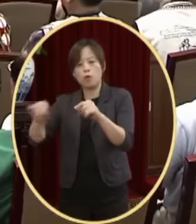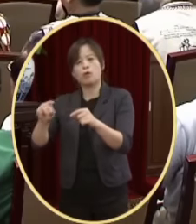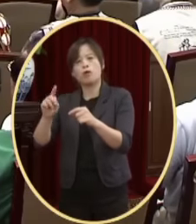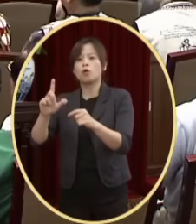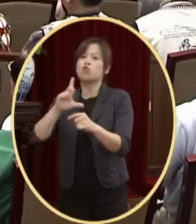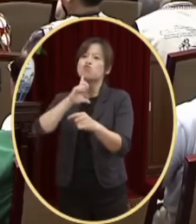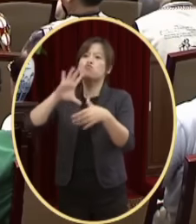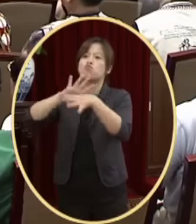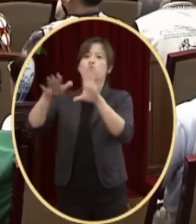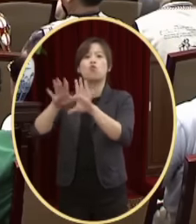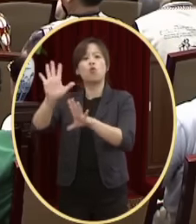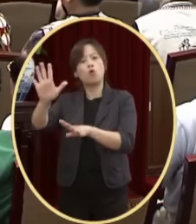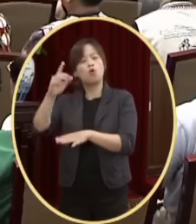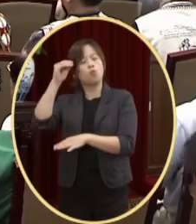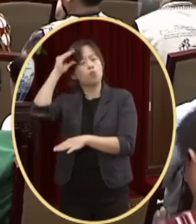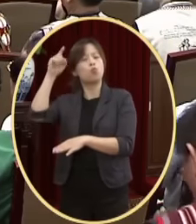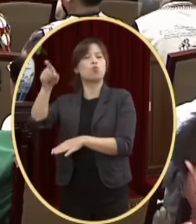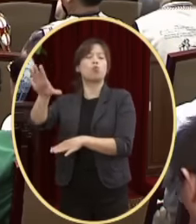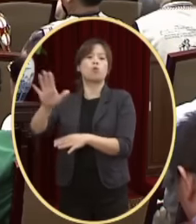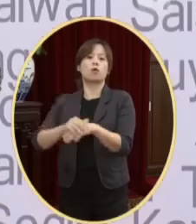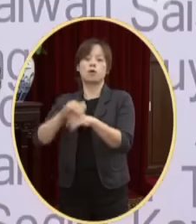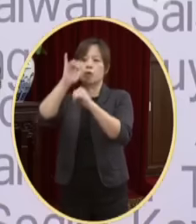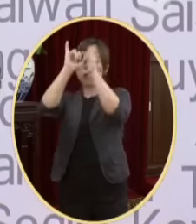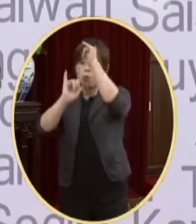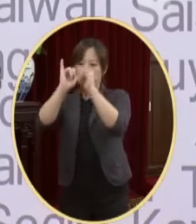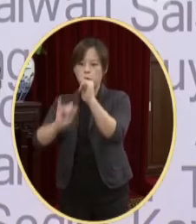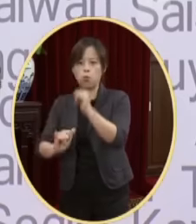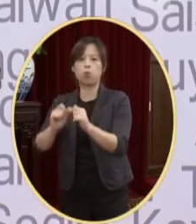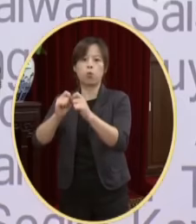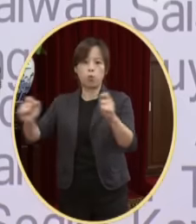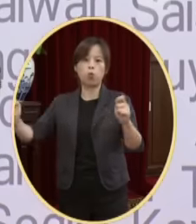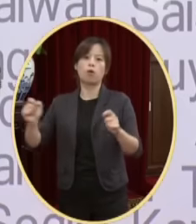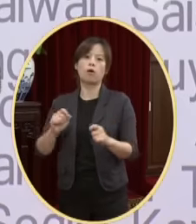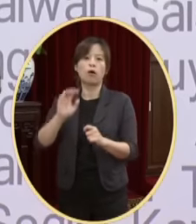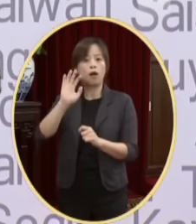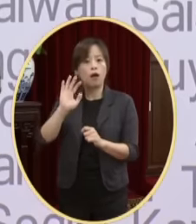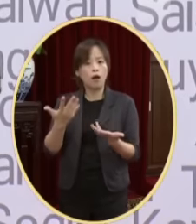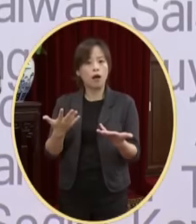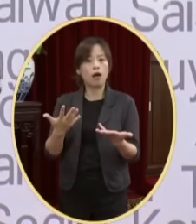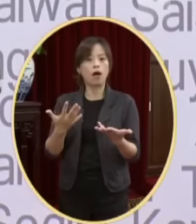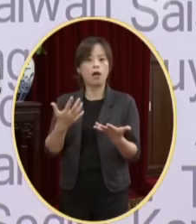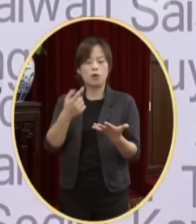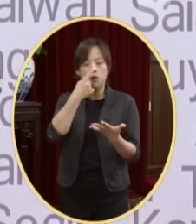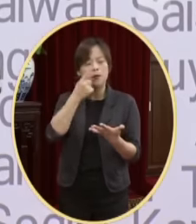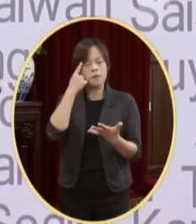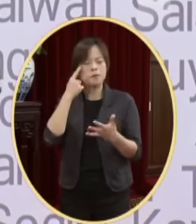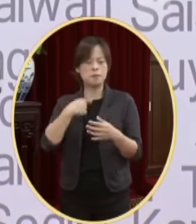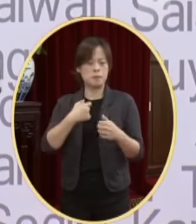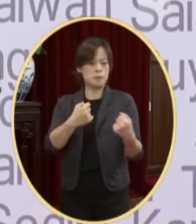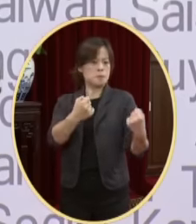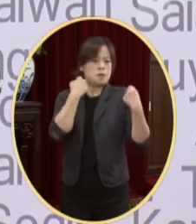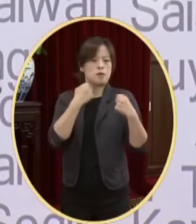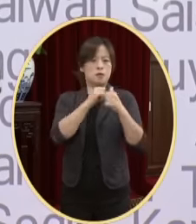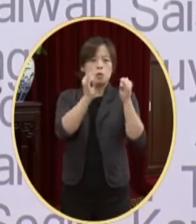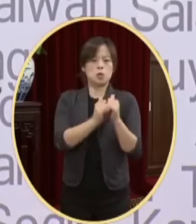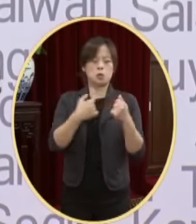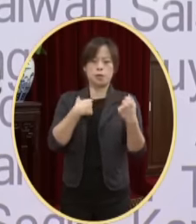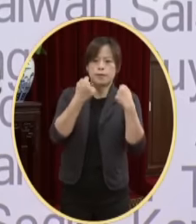富的文化和智慧，代代相传。不过我们只会用强势族群的角